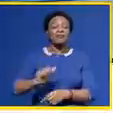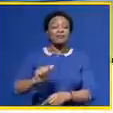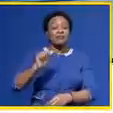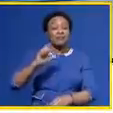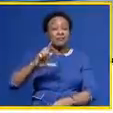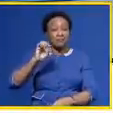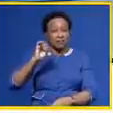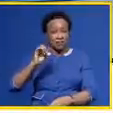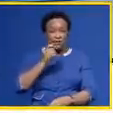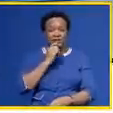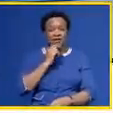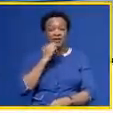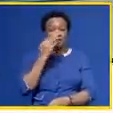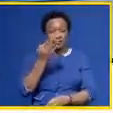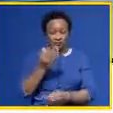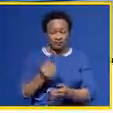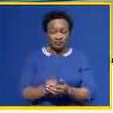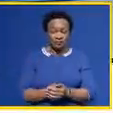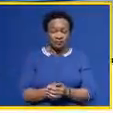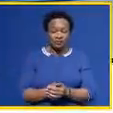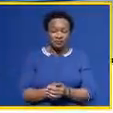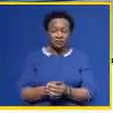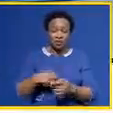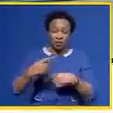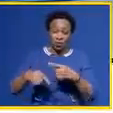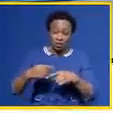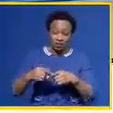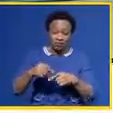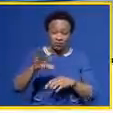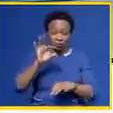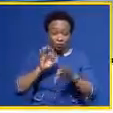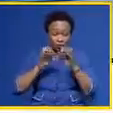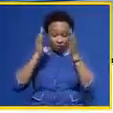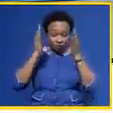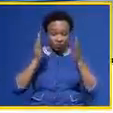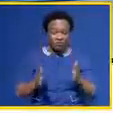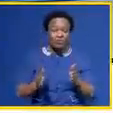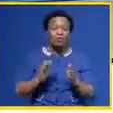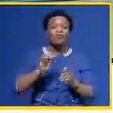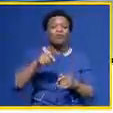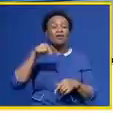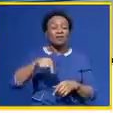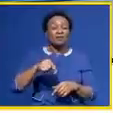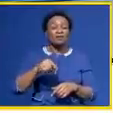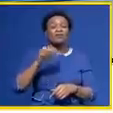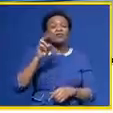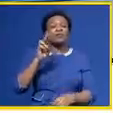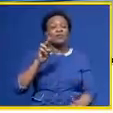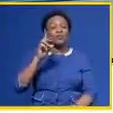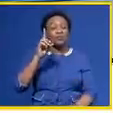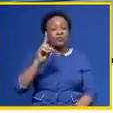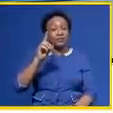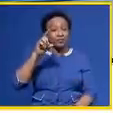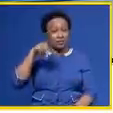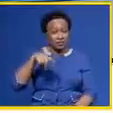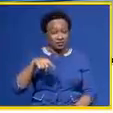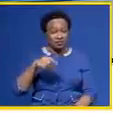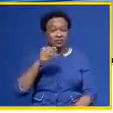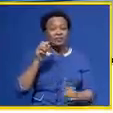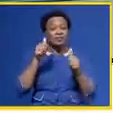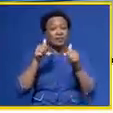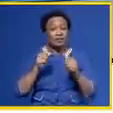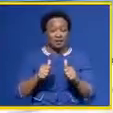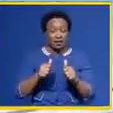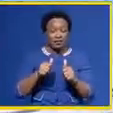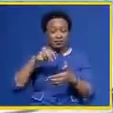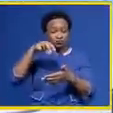News. Tukisalia kwenye uchaguzi mkuu wa mwaka huu, chama cha UDP kimetangaza kutosimamisha mgombea wa urais